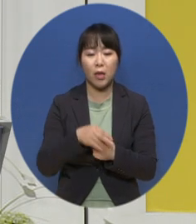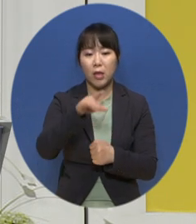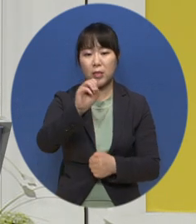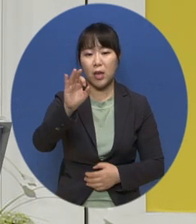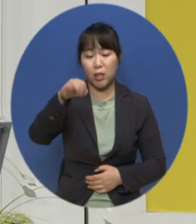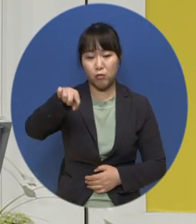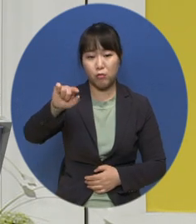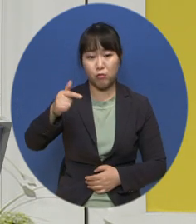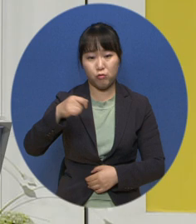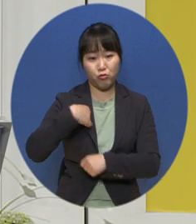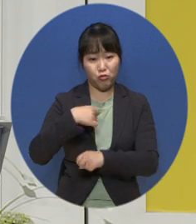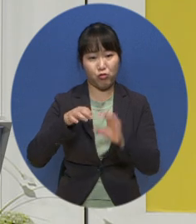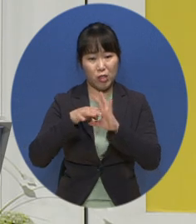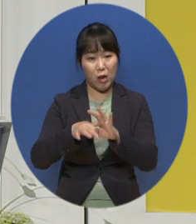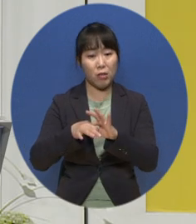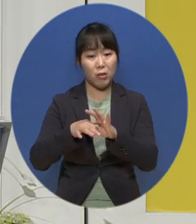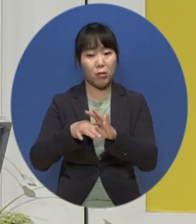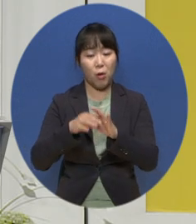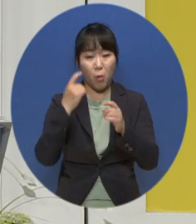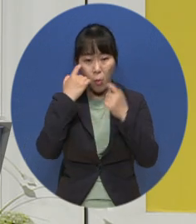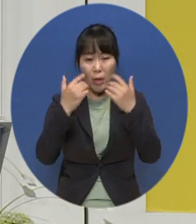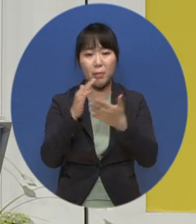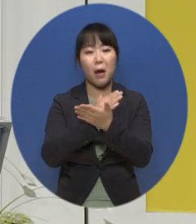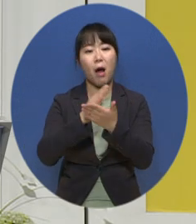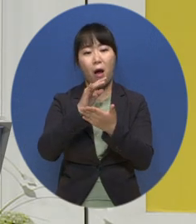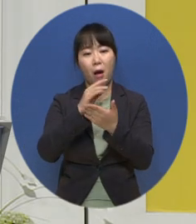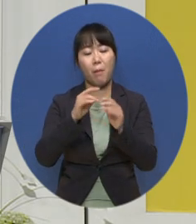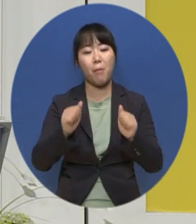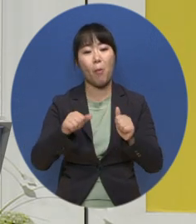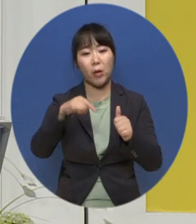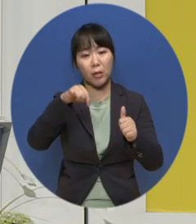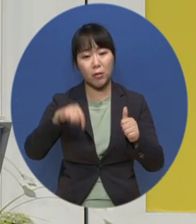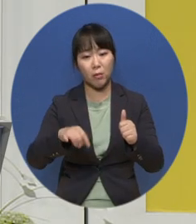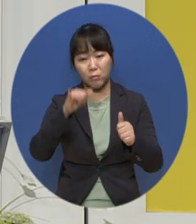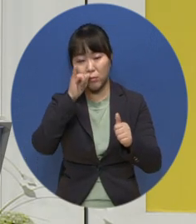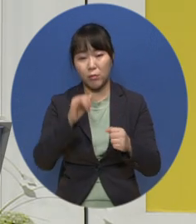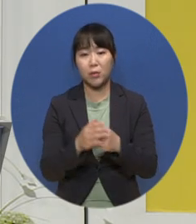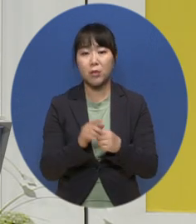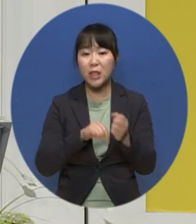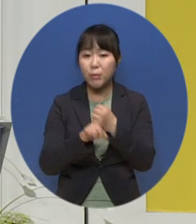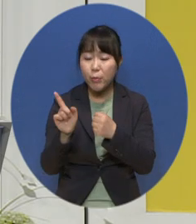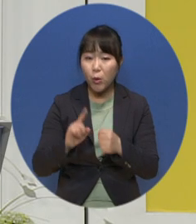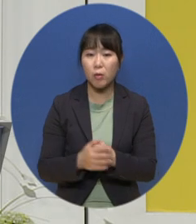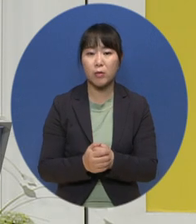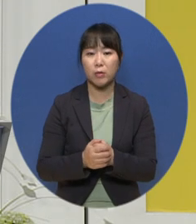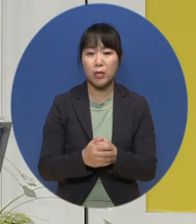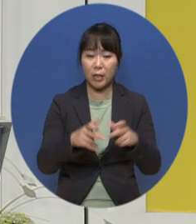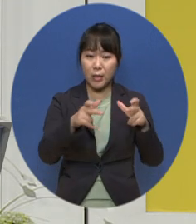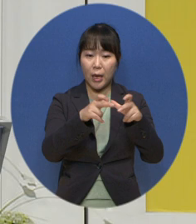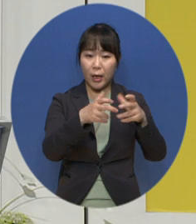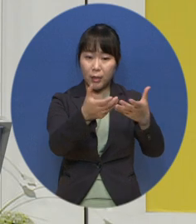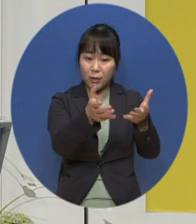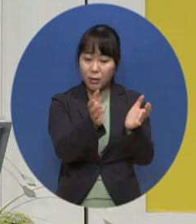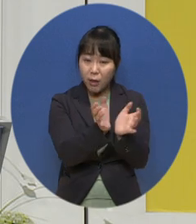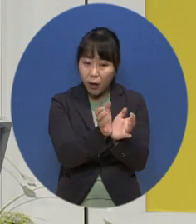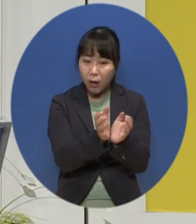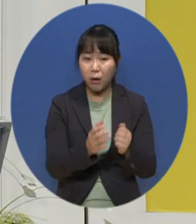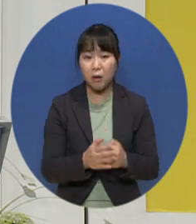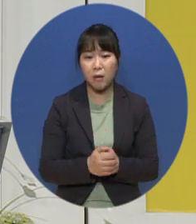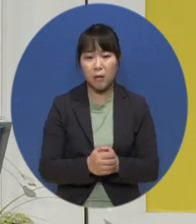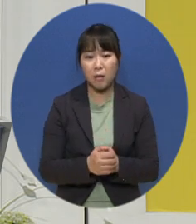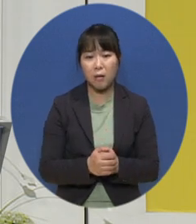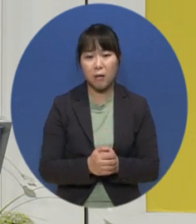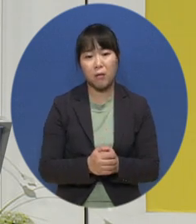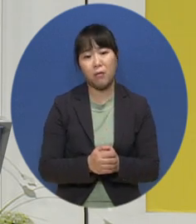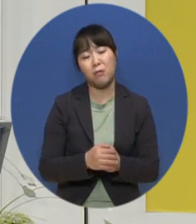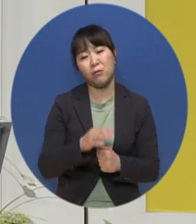어딨어 버버리 사용기에 대해서 보면 잘 만들어 가는 그것은 무엇을 더 달라면 장애인 단체가 너무